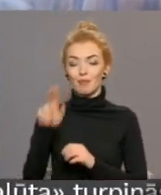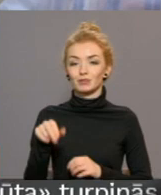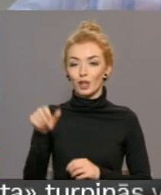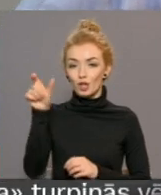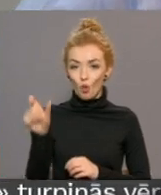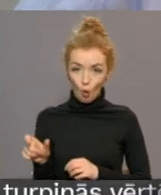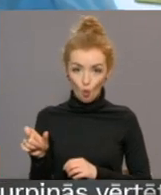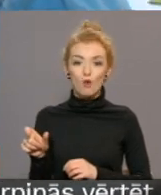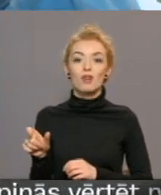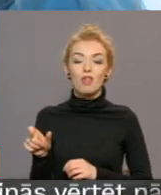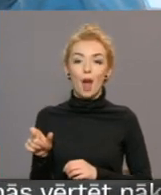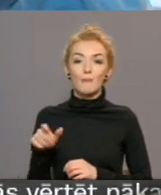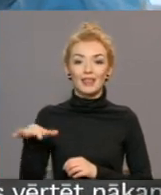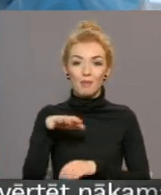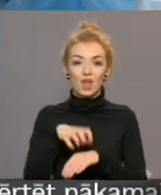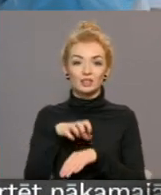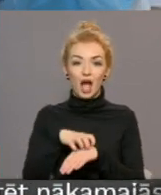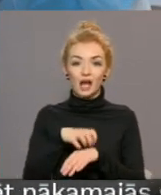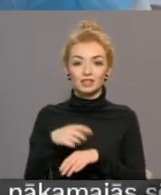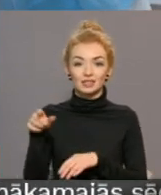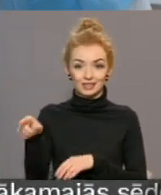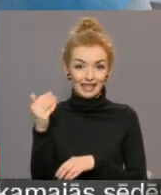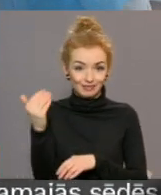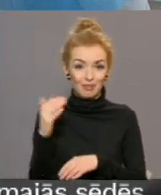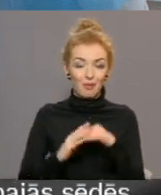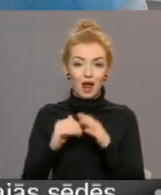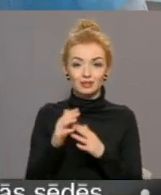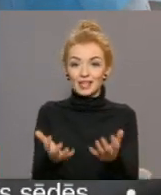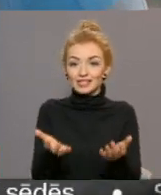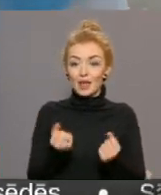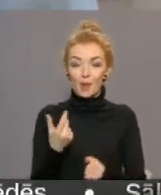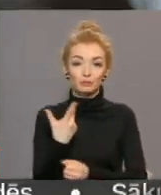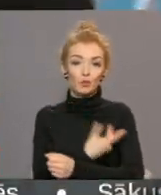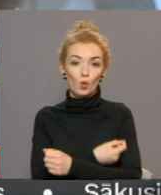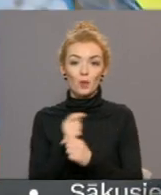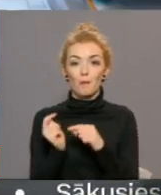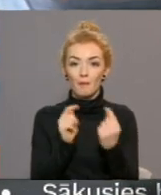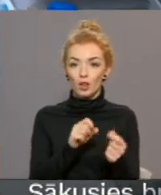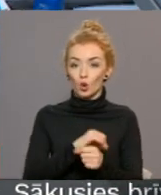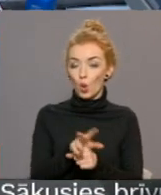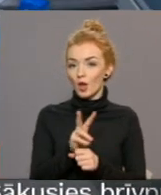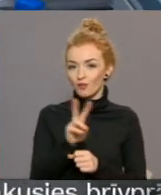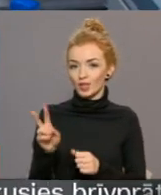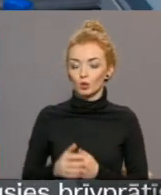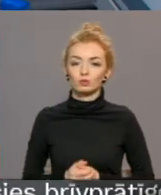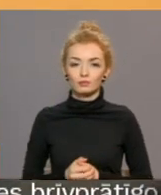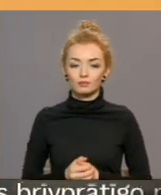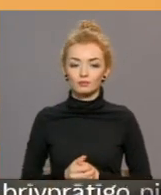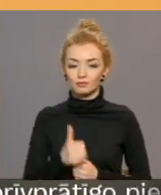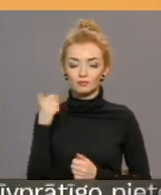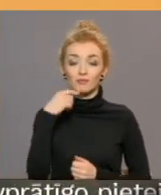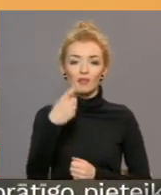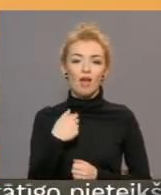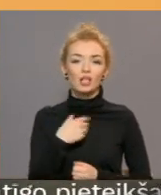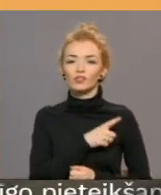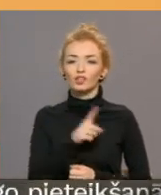kas Sarmītes Veides ģimenes ārsta praksē Rīgā saņem poti pret COVID-19. Es pati visu mūžu esmu